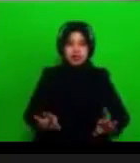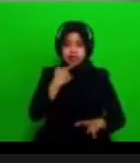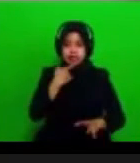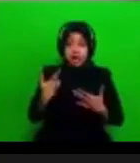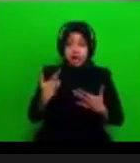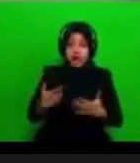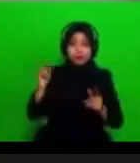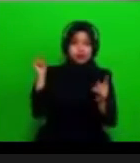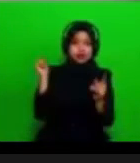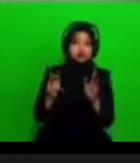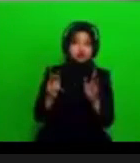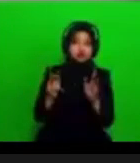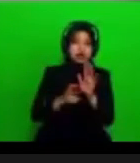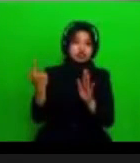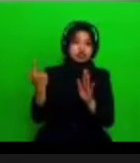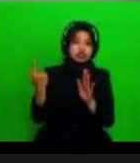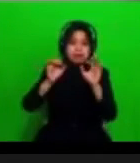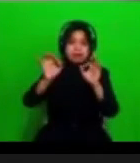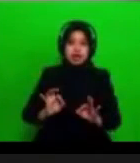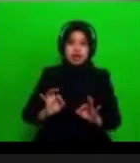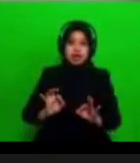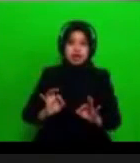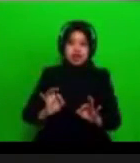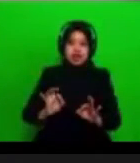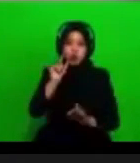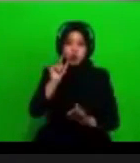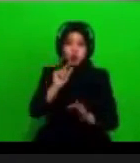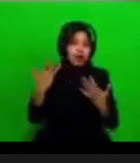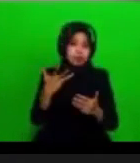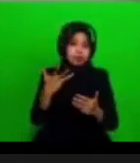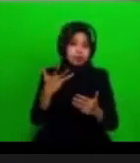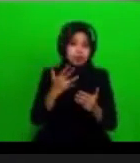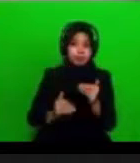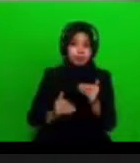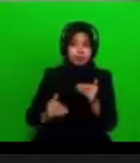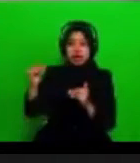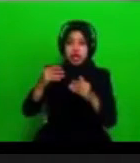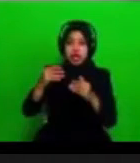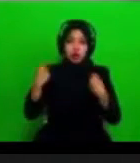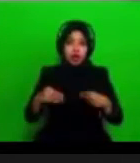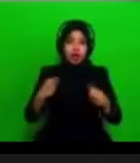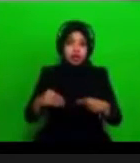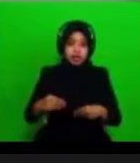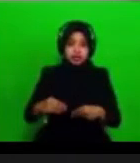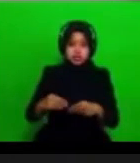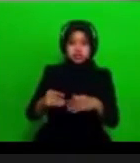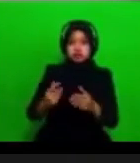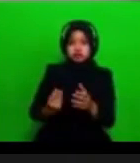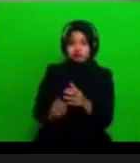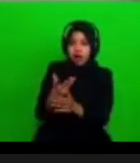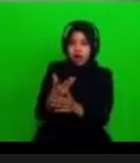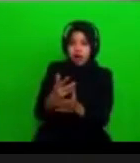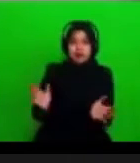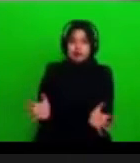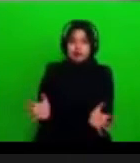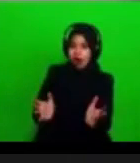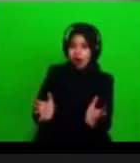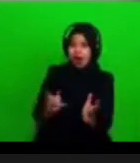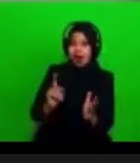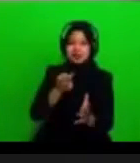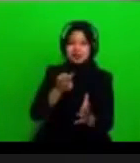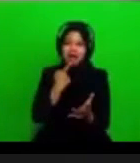dalam mewujudkan tujuan nasional pendidikan untuk meningkatkan kualitas sumber daya manusia